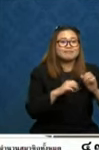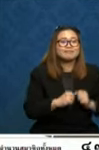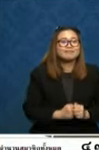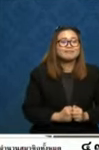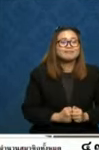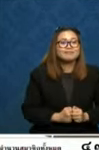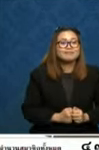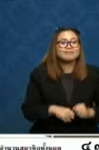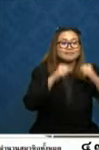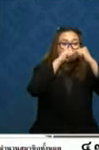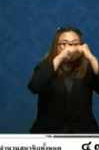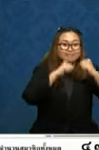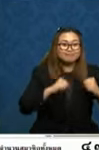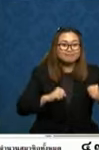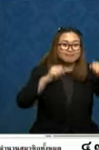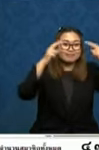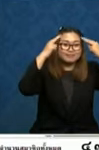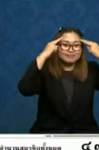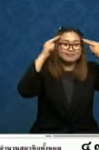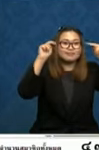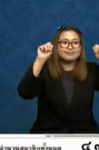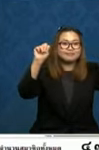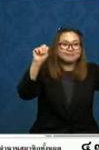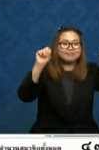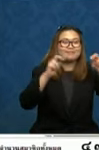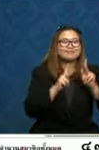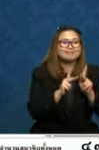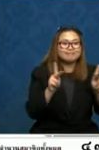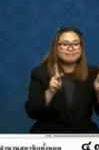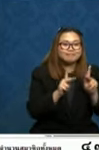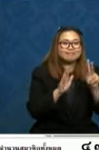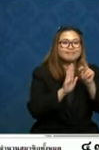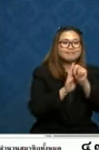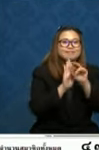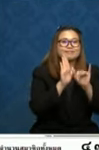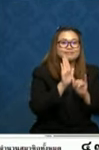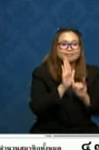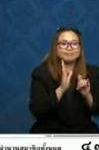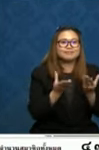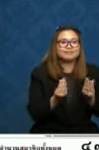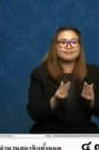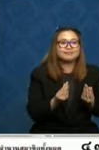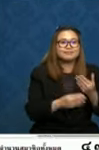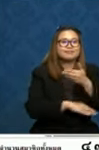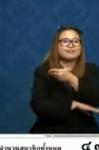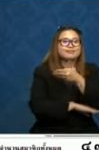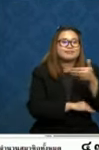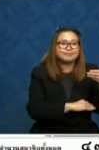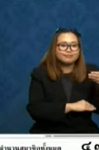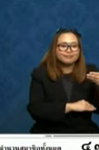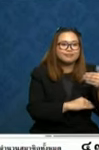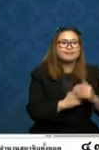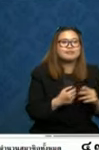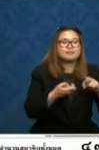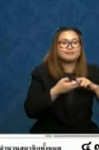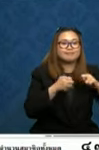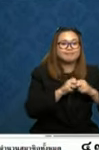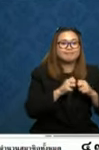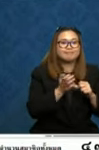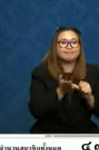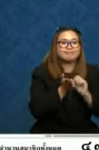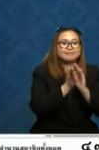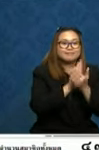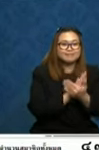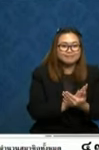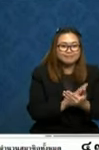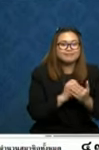นตรีในส่วนของสำนักงานคณะกรรมการนโยบายที่ดินแห่งชาตินี่มันตอบโจทย์การแก้ไขปัญหาหรือเ